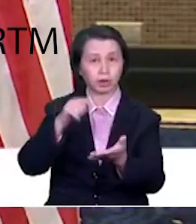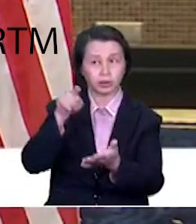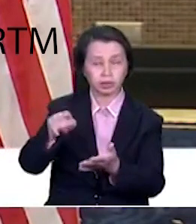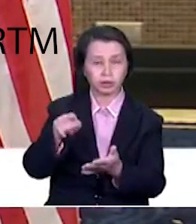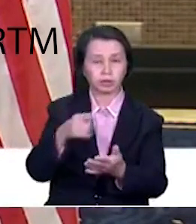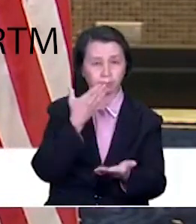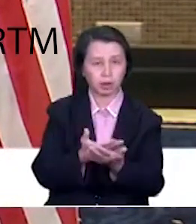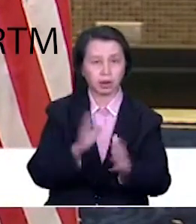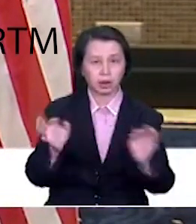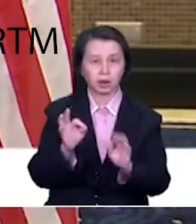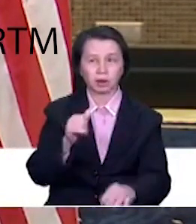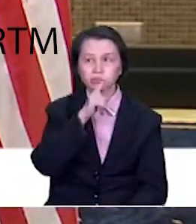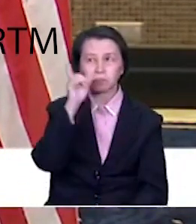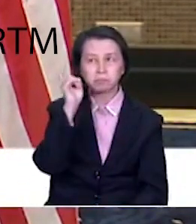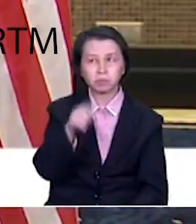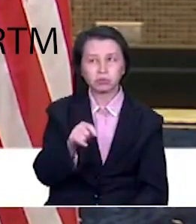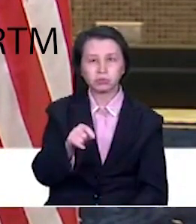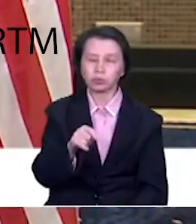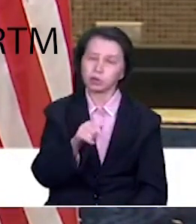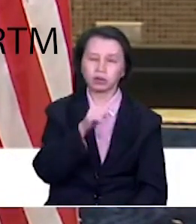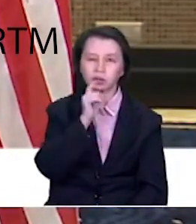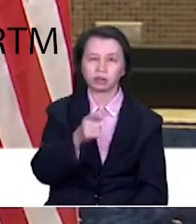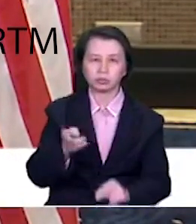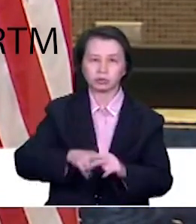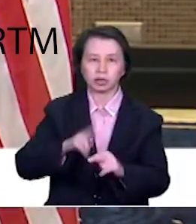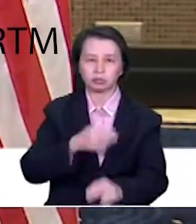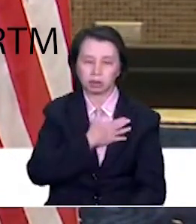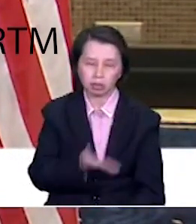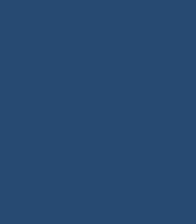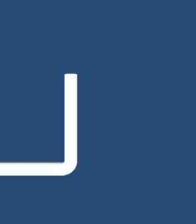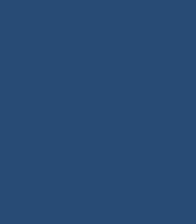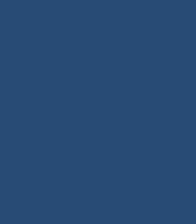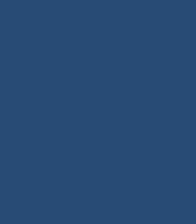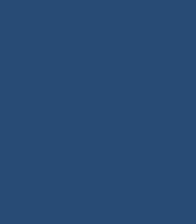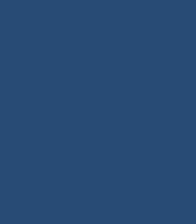jika tidak mendesak, janganlah membuat tambahan komitmen kewangan yang lain.